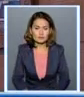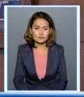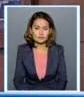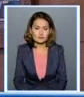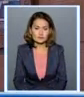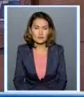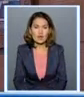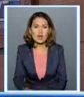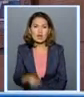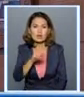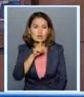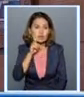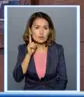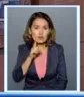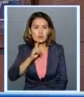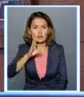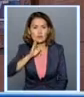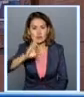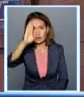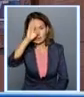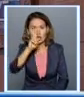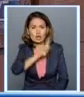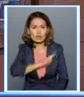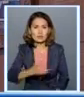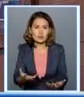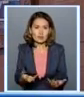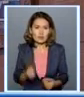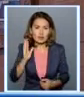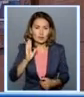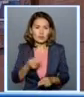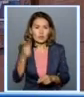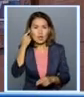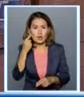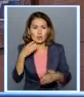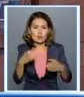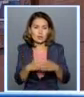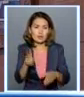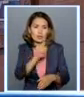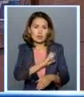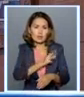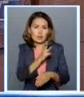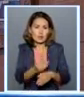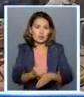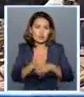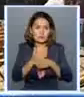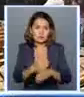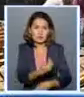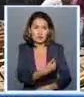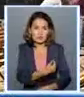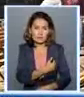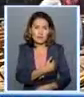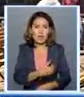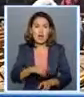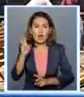жас жеткіншектермен толтырып отсақ, біз тек қана біздің мақсатымыз сол ғой, мүгедектерді жұмыспен қамту, соларды жұмыс тауып беру.